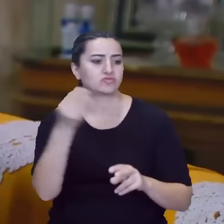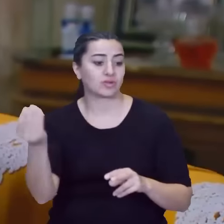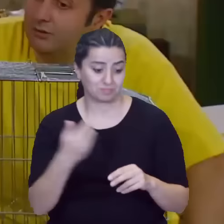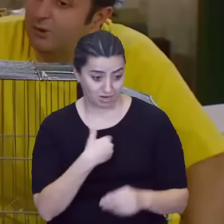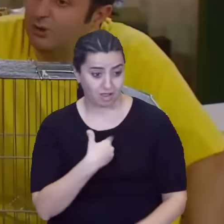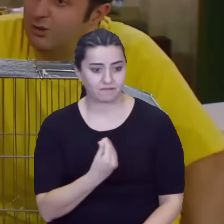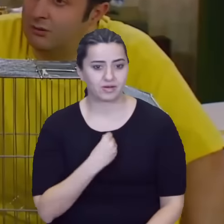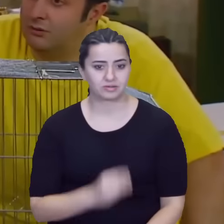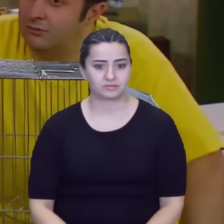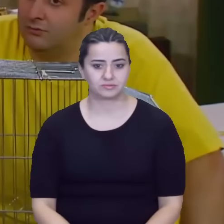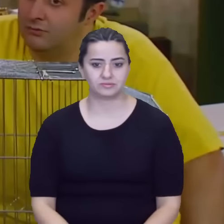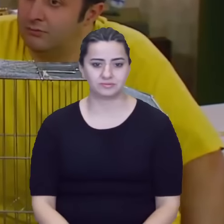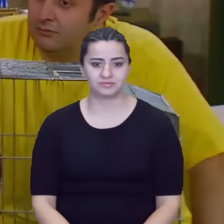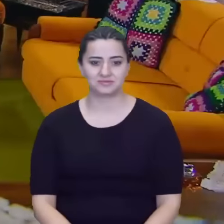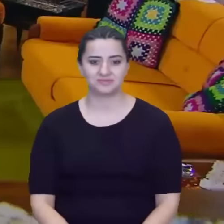bana verin.